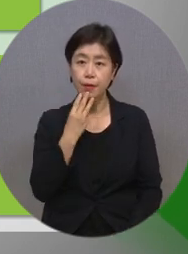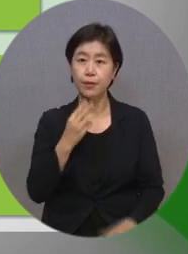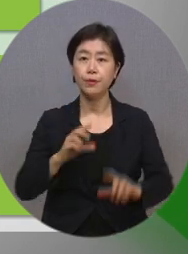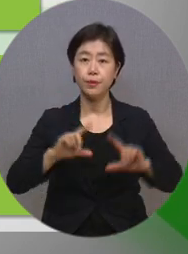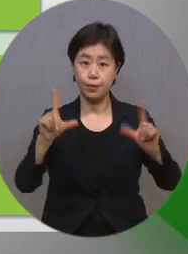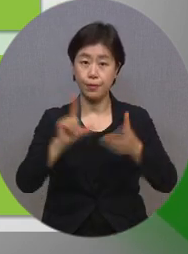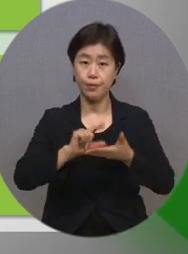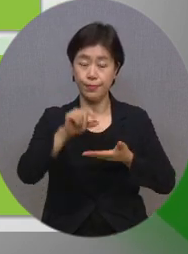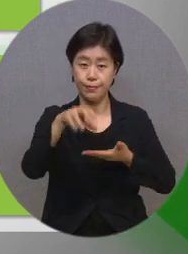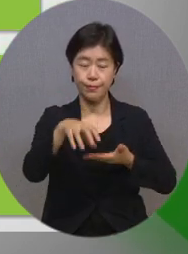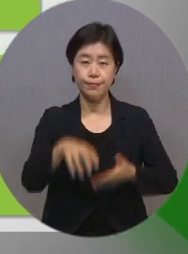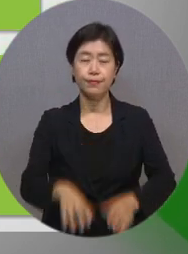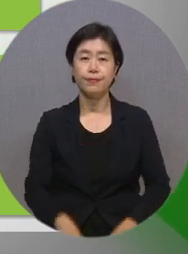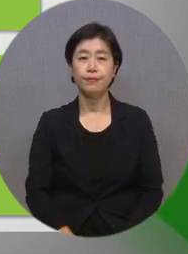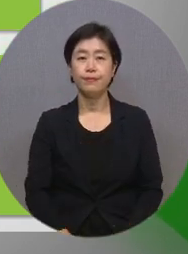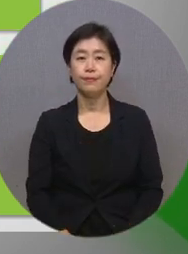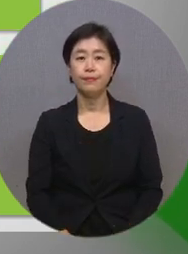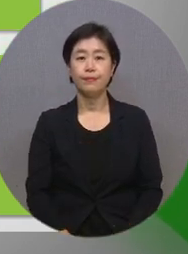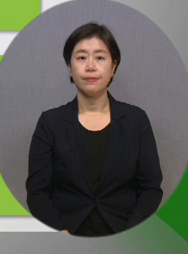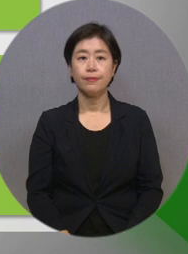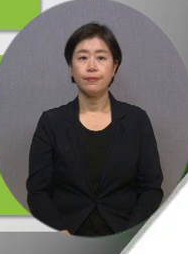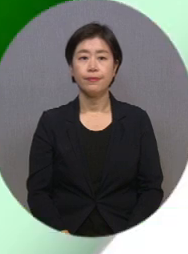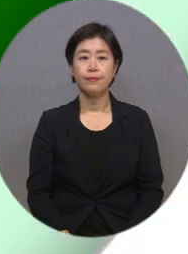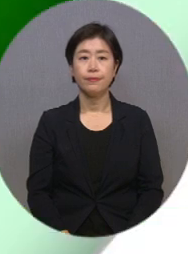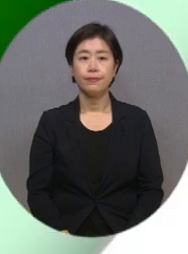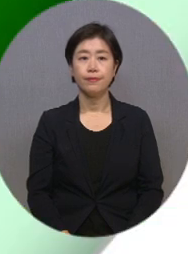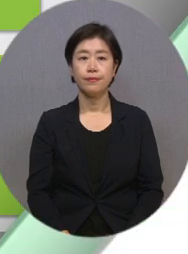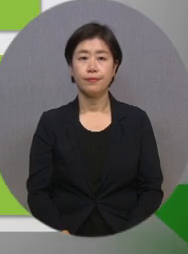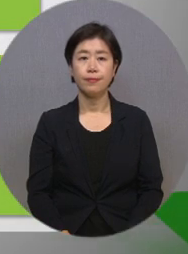담당 지사는 서울 동부지사입니다.